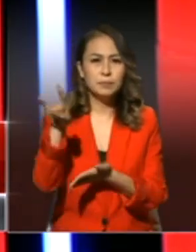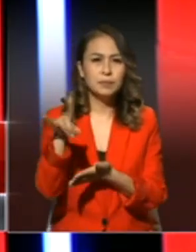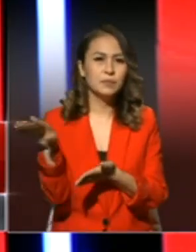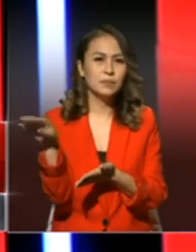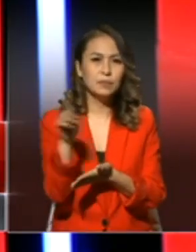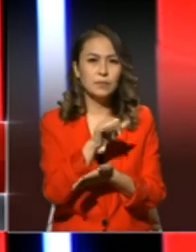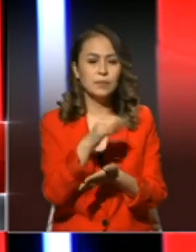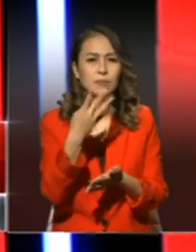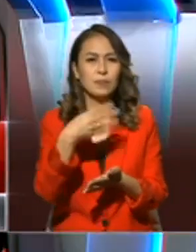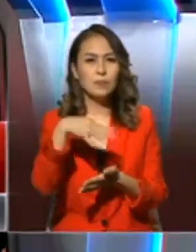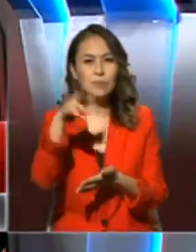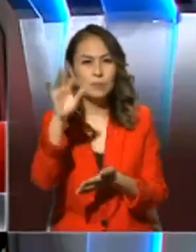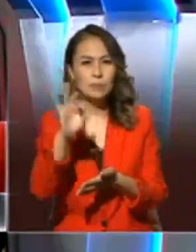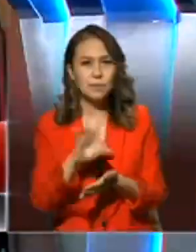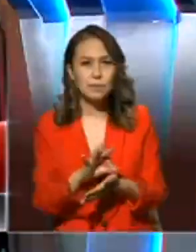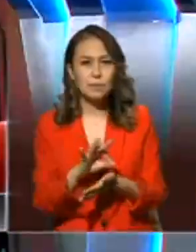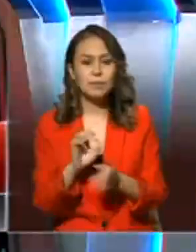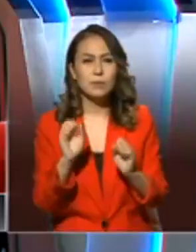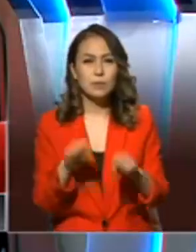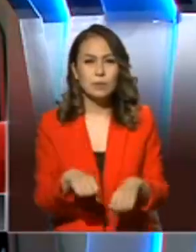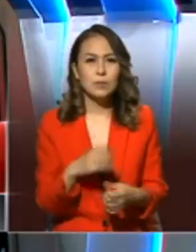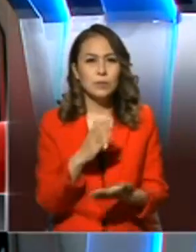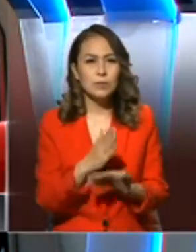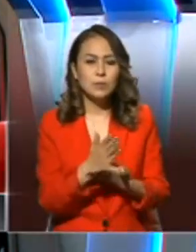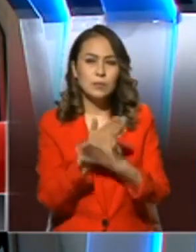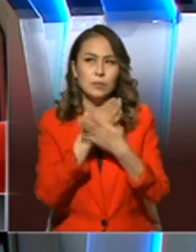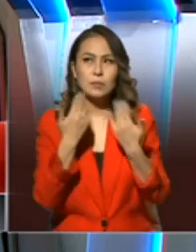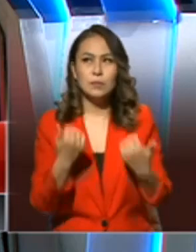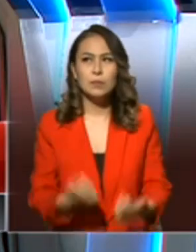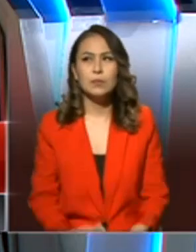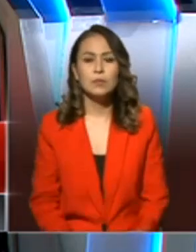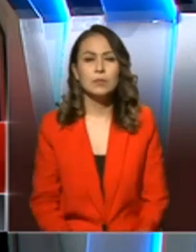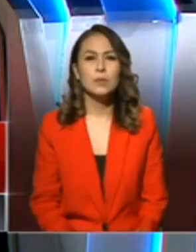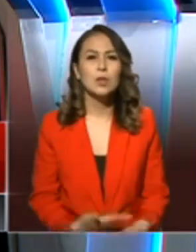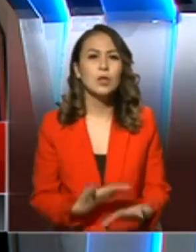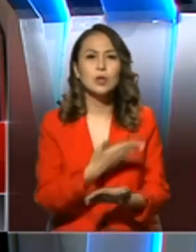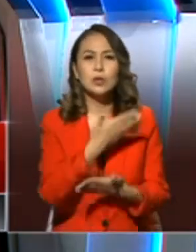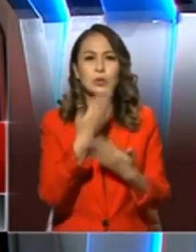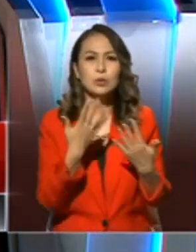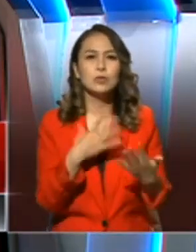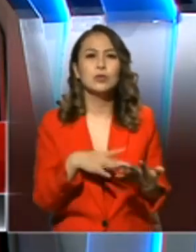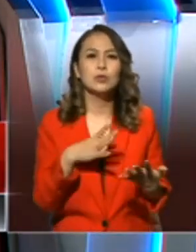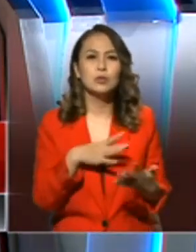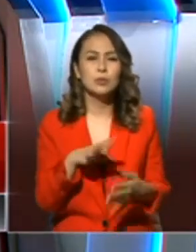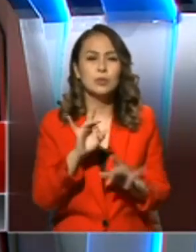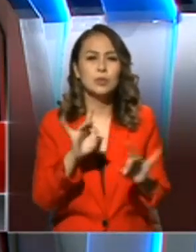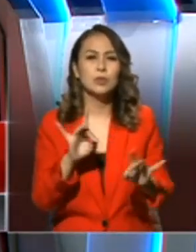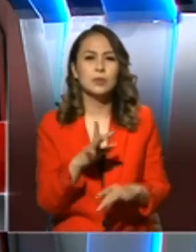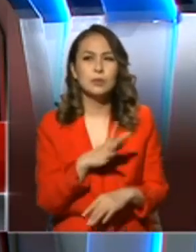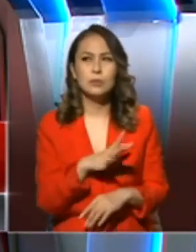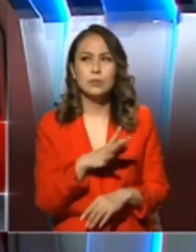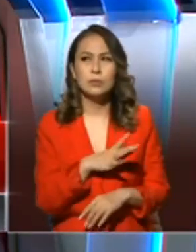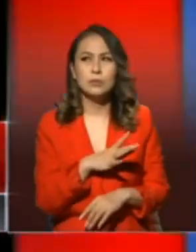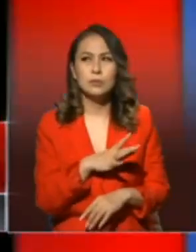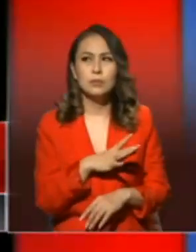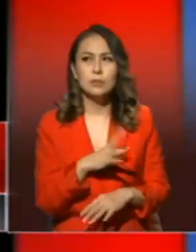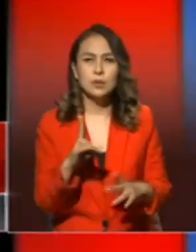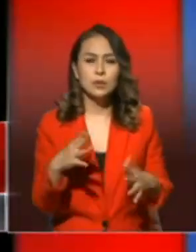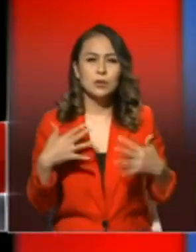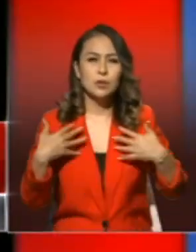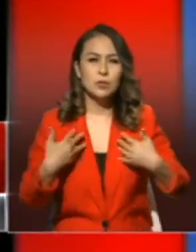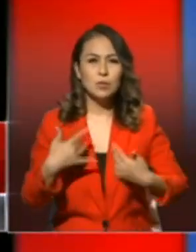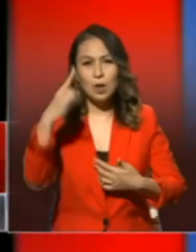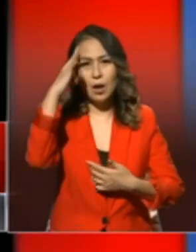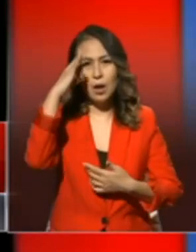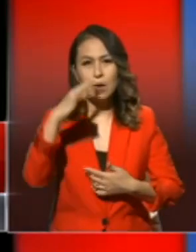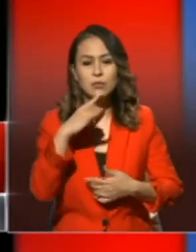мысалға 40%-ке дейін жеңілдік деген бізде қарастырылған ба? Жоқ. Онда қандай донорлық туралы біз әңгіме қозғаймыз? Иә, өкінішке орай бізде Қазақстанда